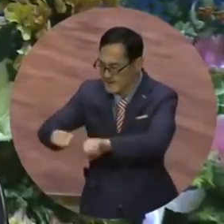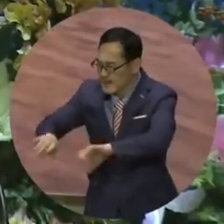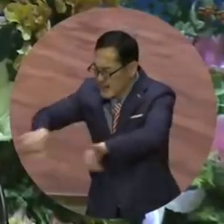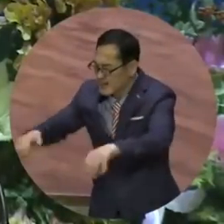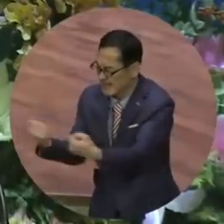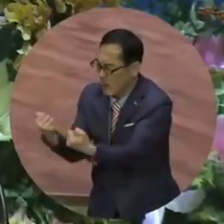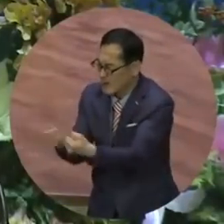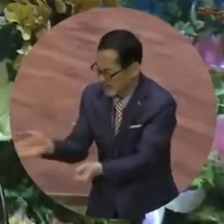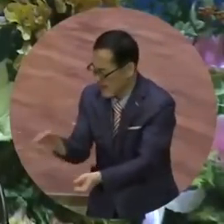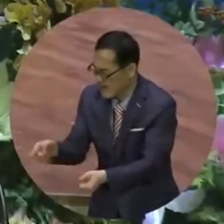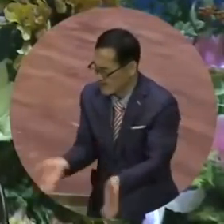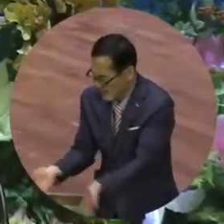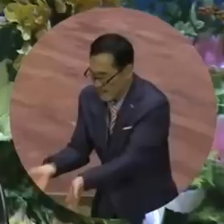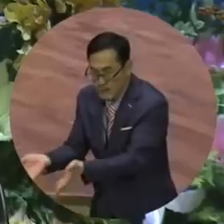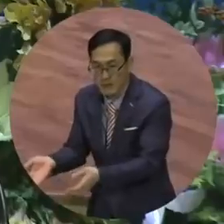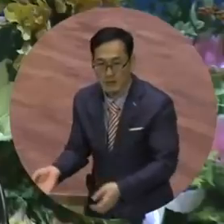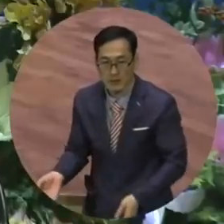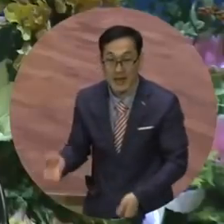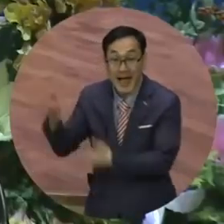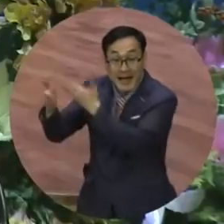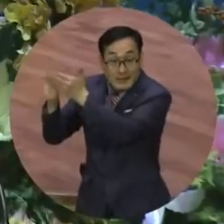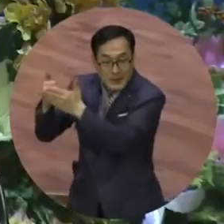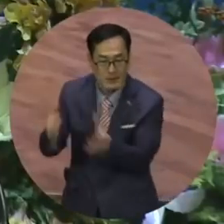그 싸움이에요.